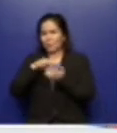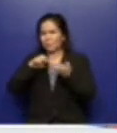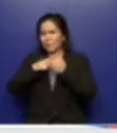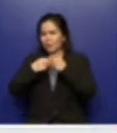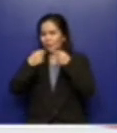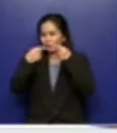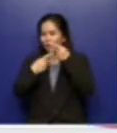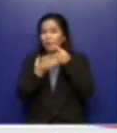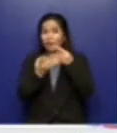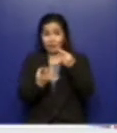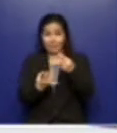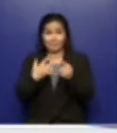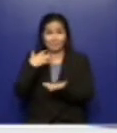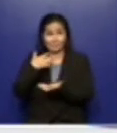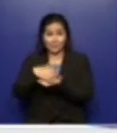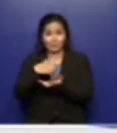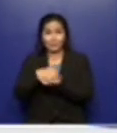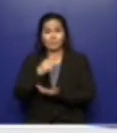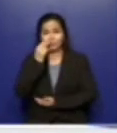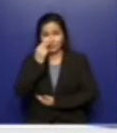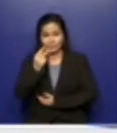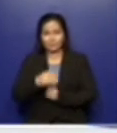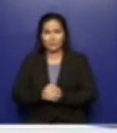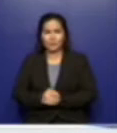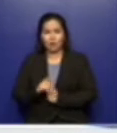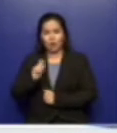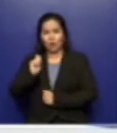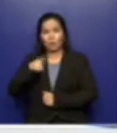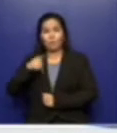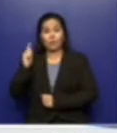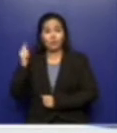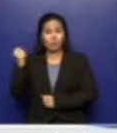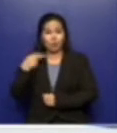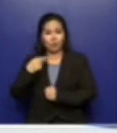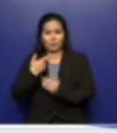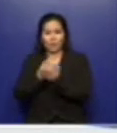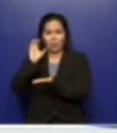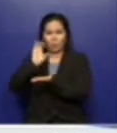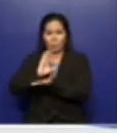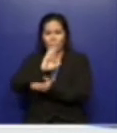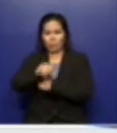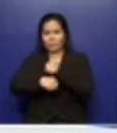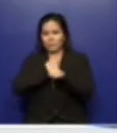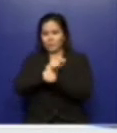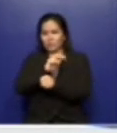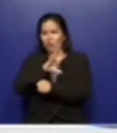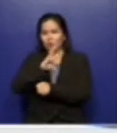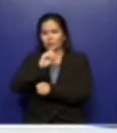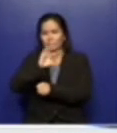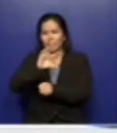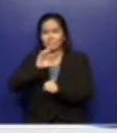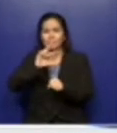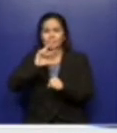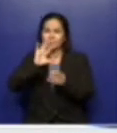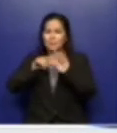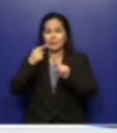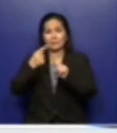าเรื่องอะไรท้องถิ่นนั้นตั้งงบประมาณปี2563นั้นเมื่อตั้งแต่เดือนสิงหา